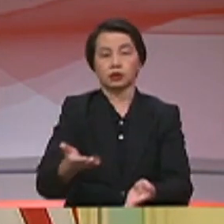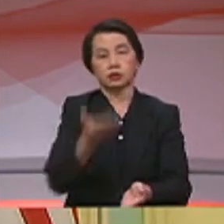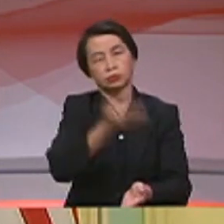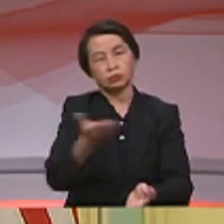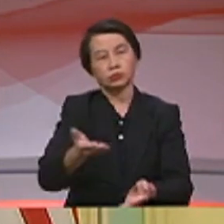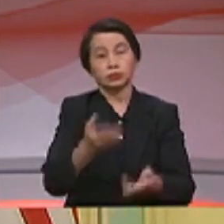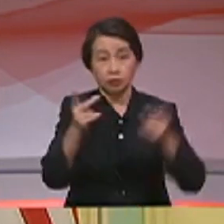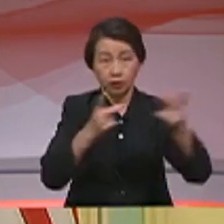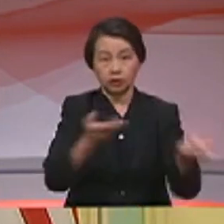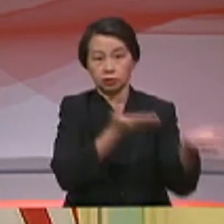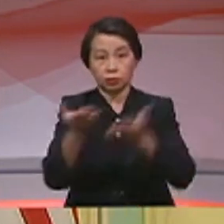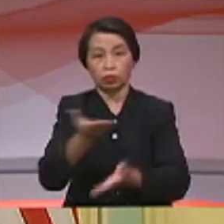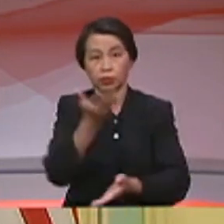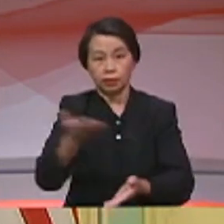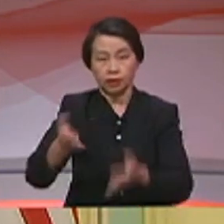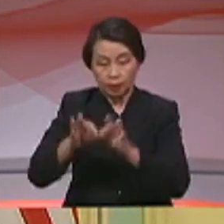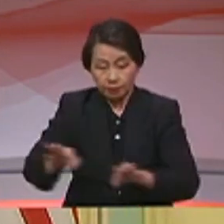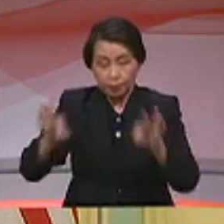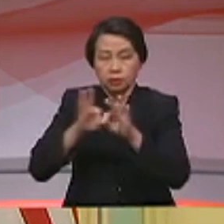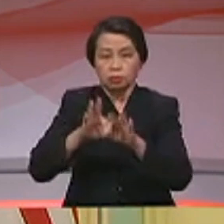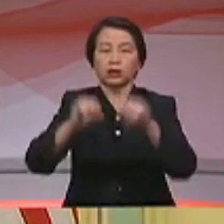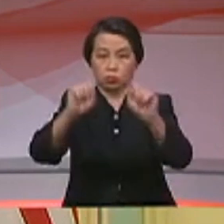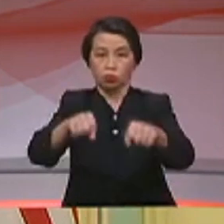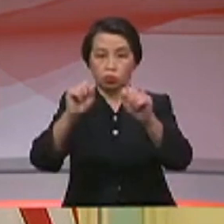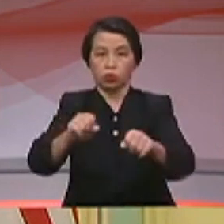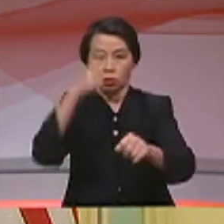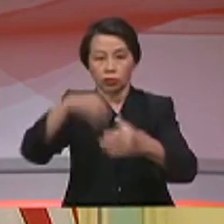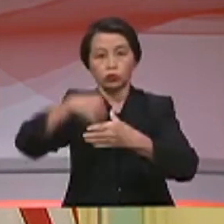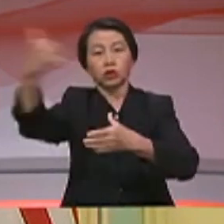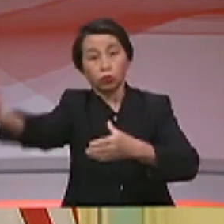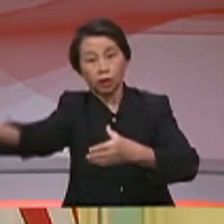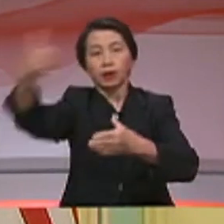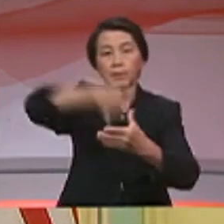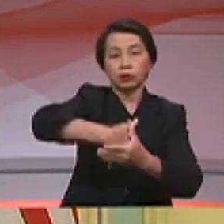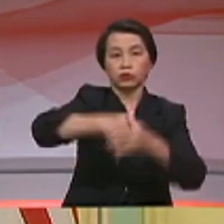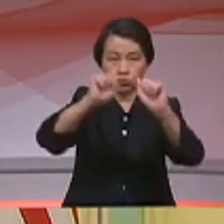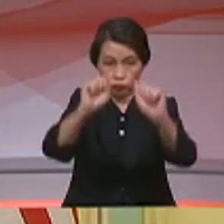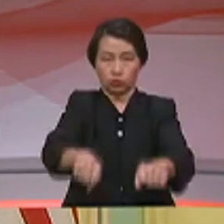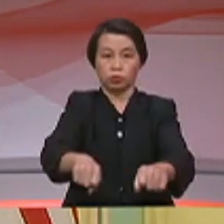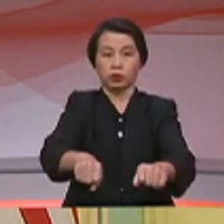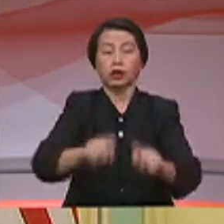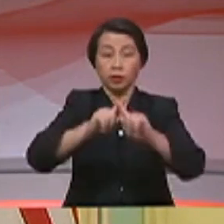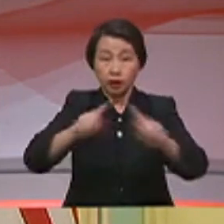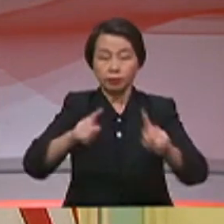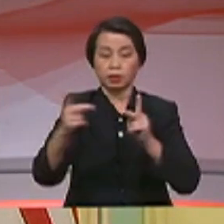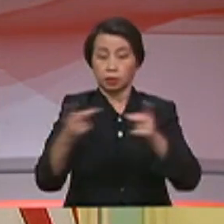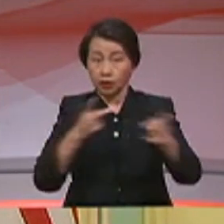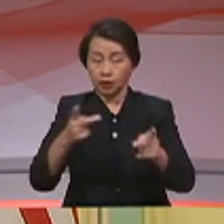ataupun keperluan dibenarkan untuk keluar masuk. Walau bagaimanapun mereka